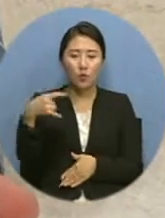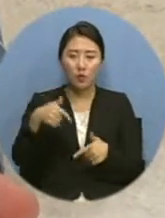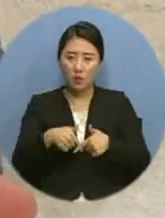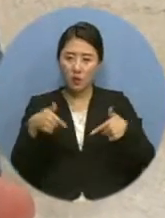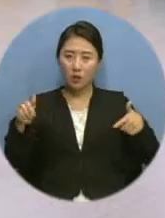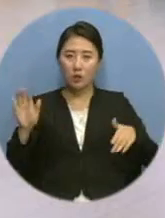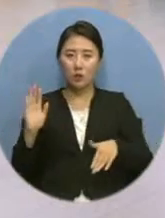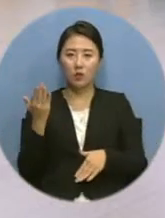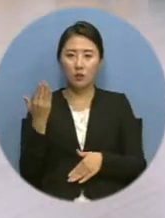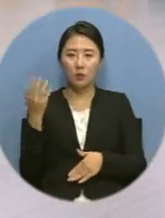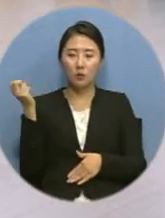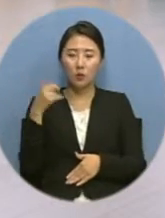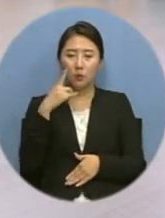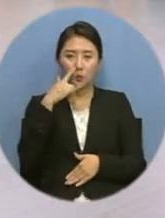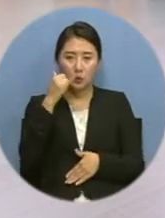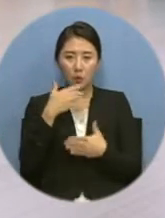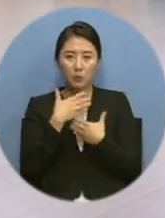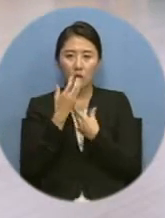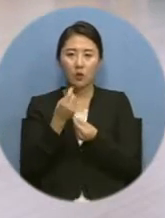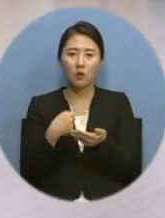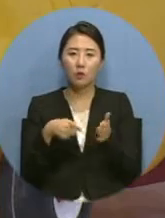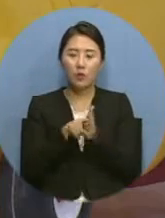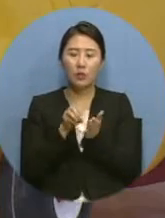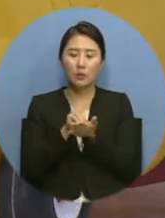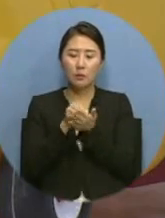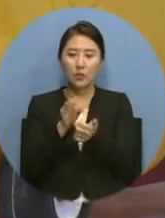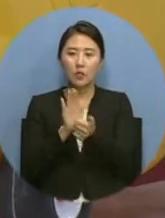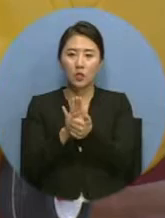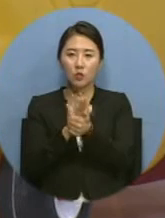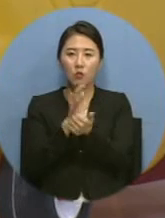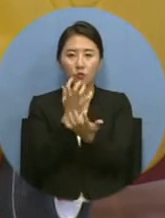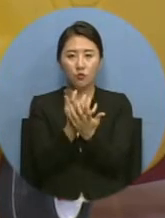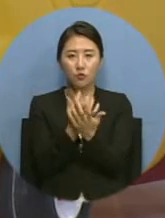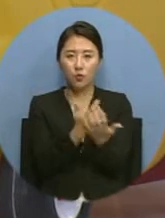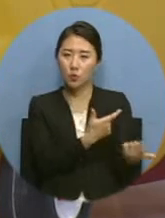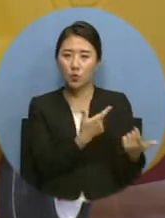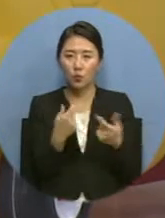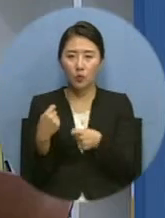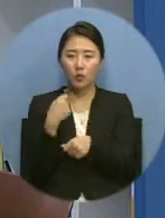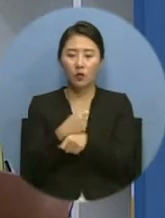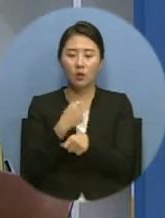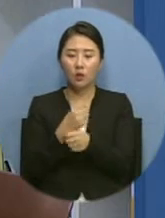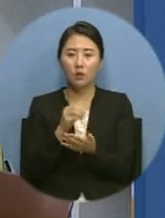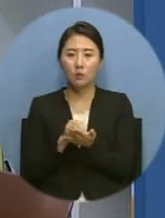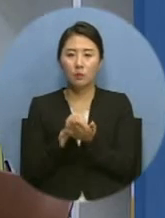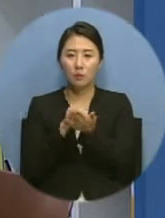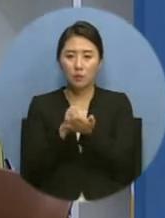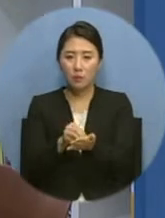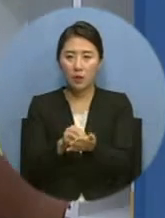확대됩니다. 또 학부모 편의를 위해 입학 지원 서식을 표준화하고 입학 전형